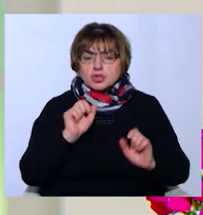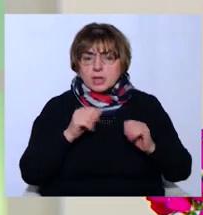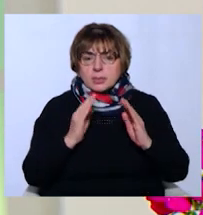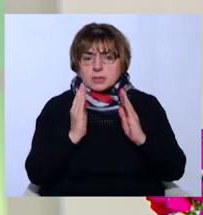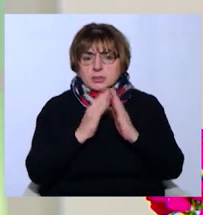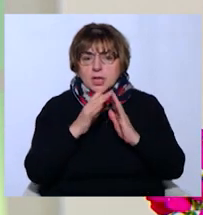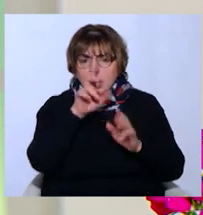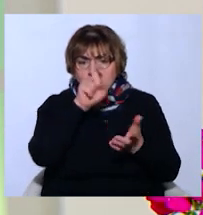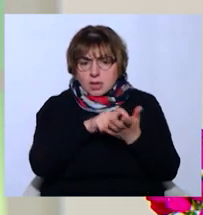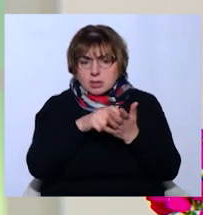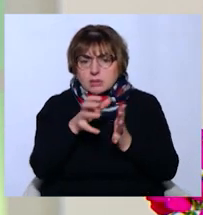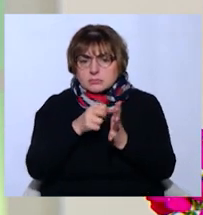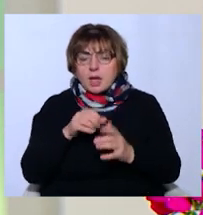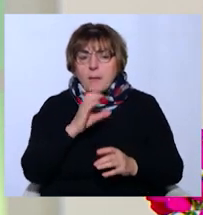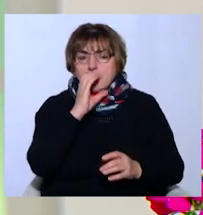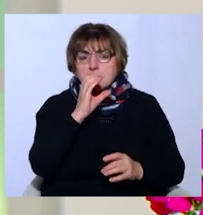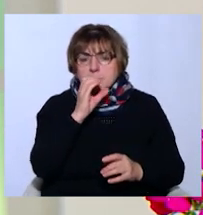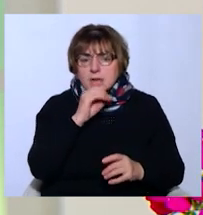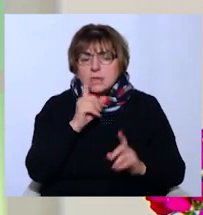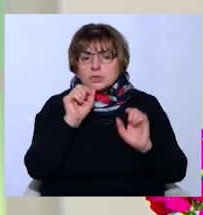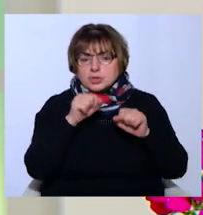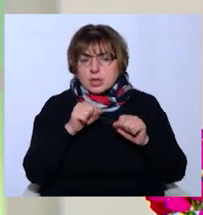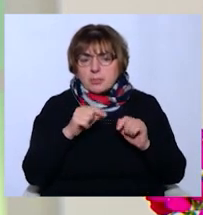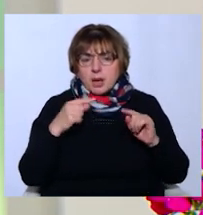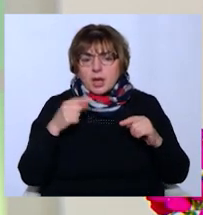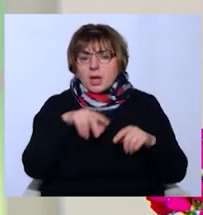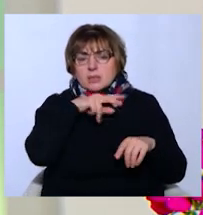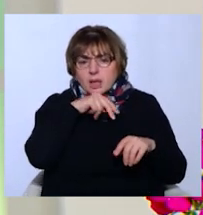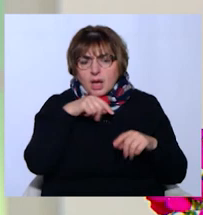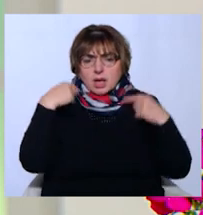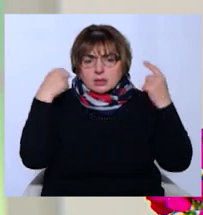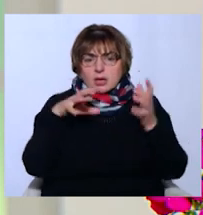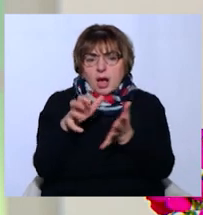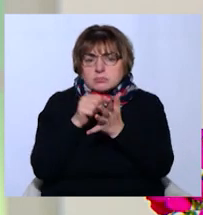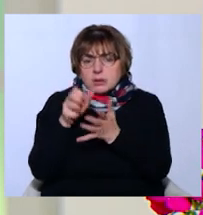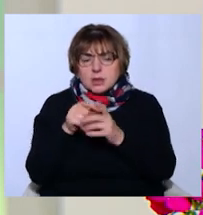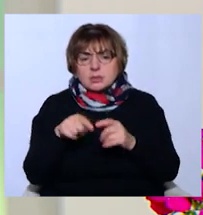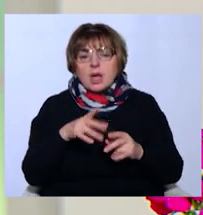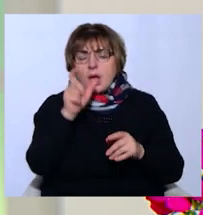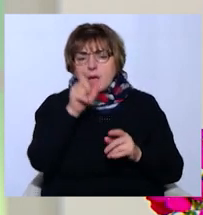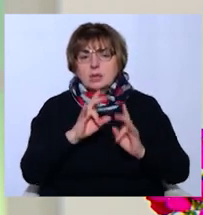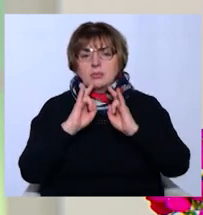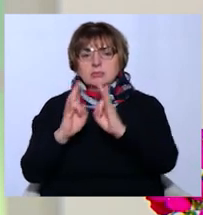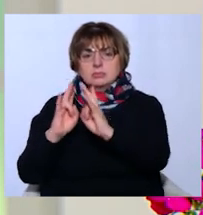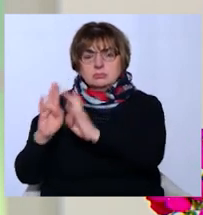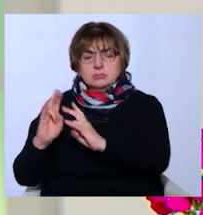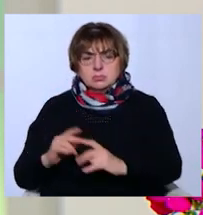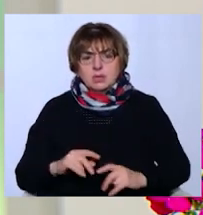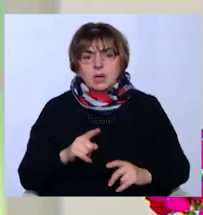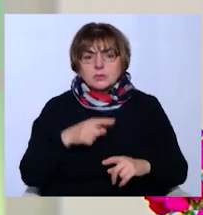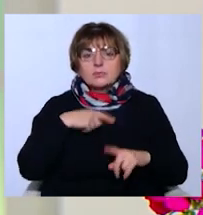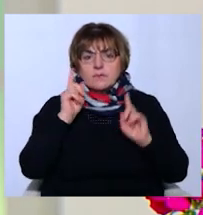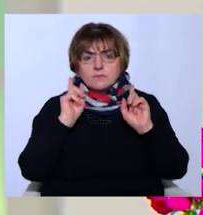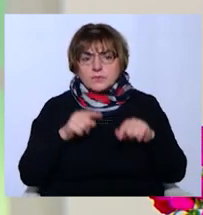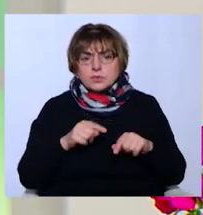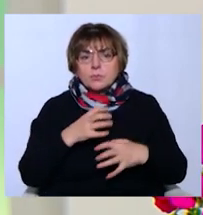შინაურ ფრინველს. მგელი წვრილფეხა შინაურ ცხოველს იტაცებს და ამით ზიანს აყენებს ადამიანს. ბავშვებო, თქვენ იცით,